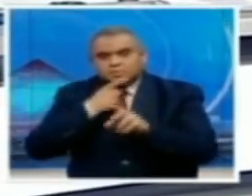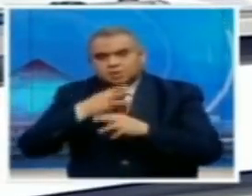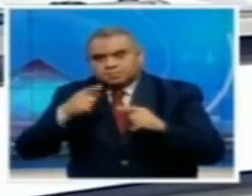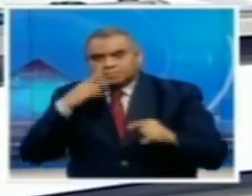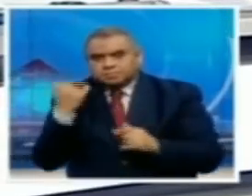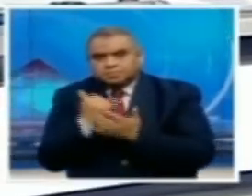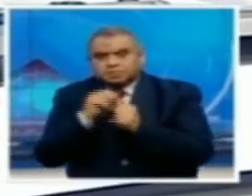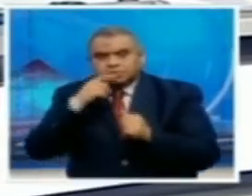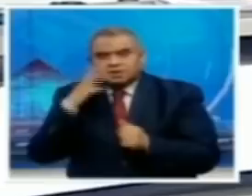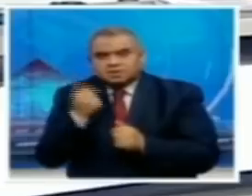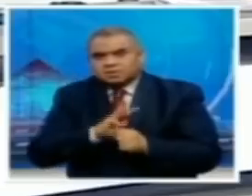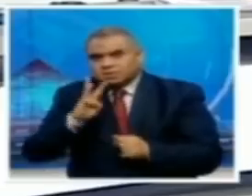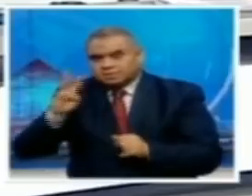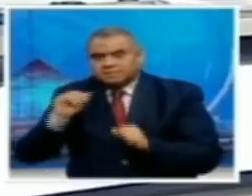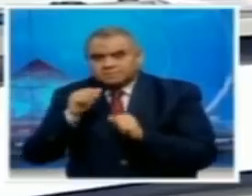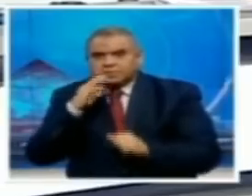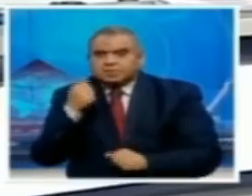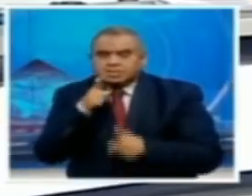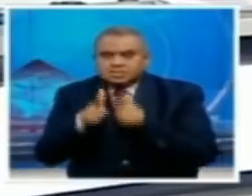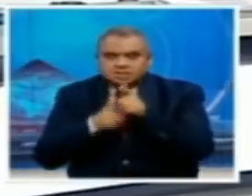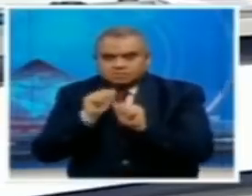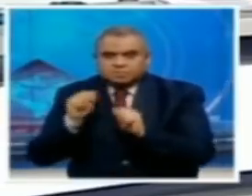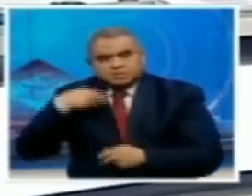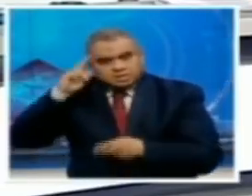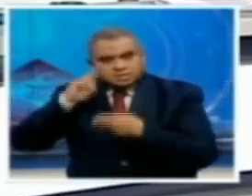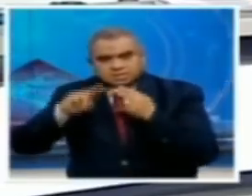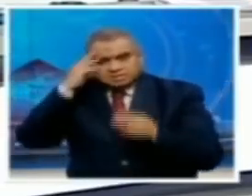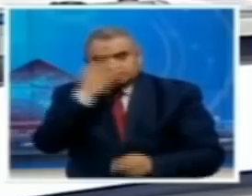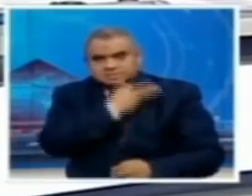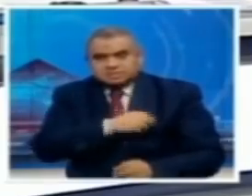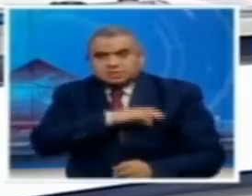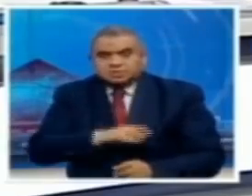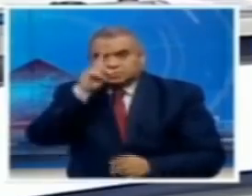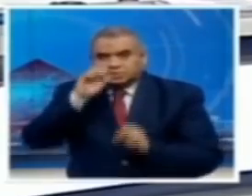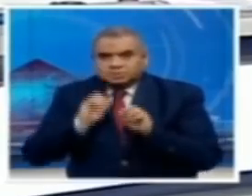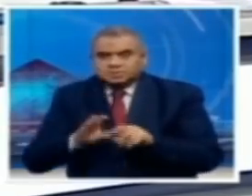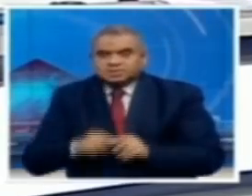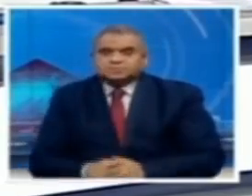والمزيد من الأخبار عبر موقعنا الإلكتروني ماسبيرو.إيجي. شكرا لحسن المتابعة. إلى اللقاء.